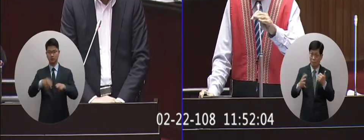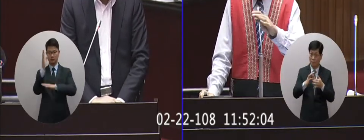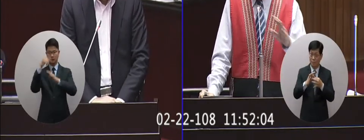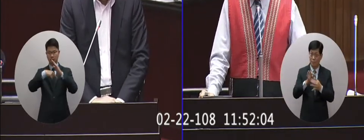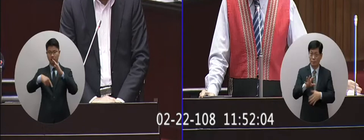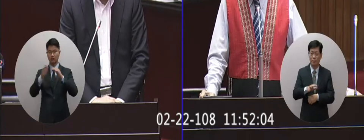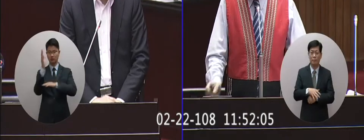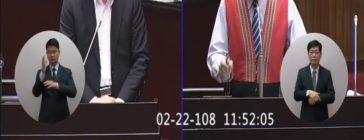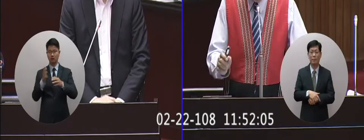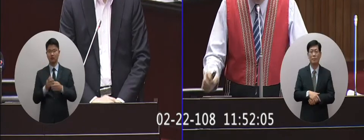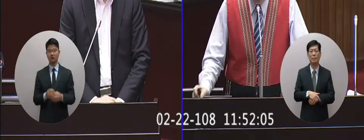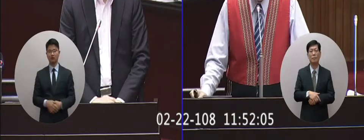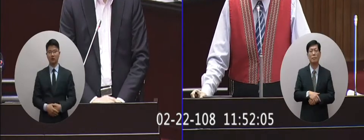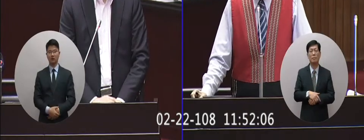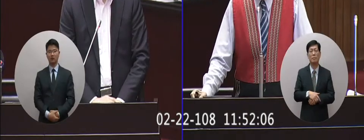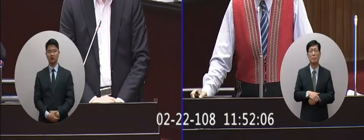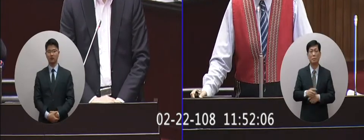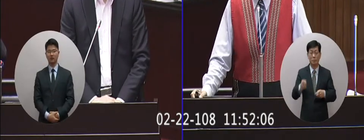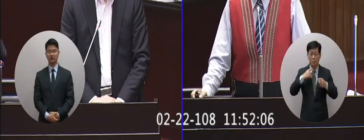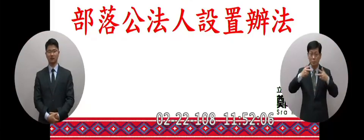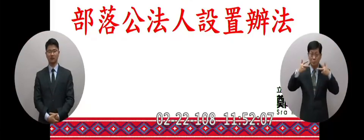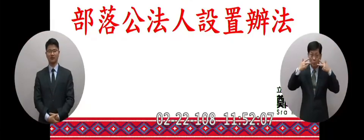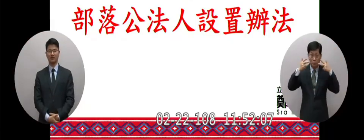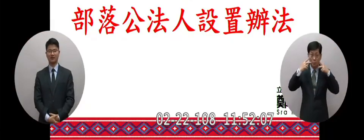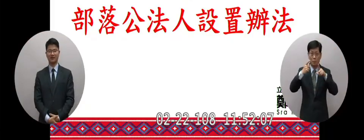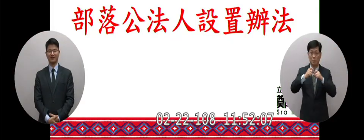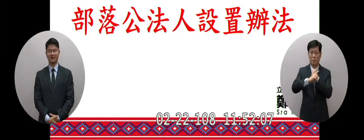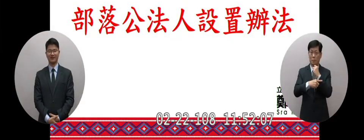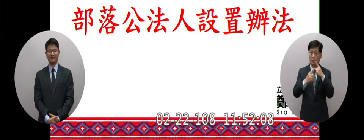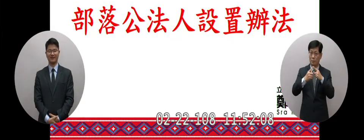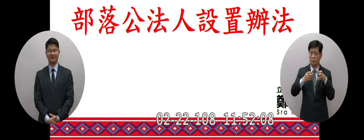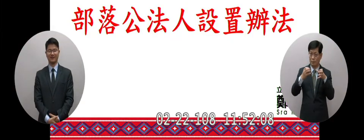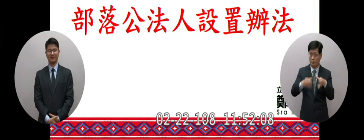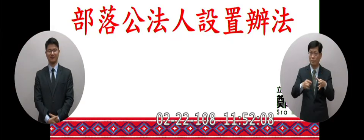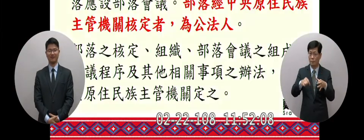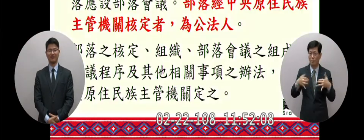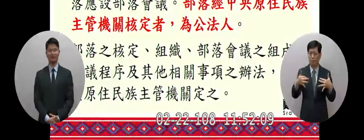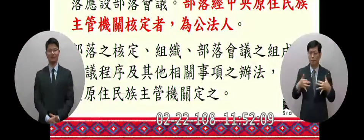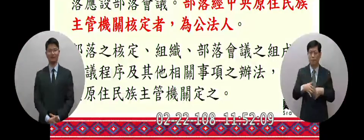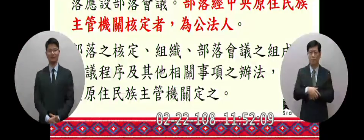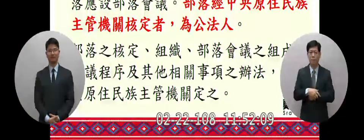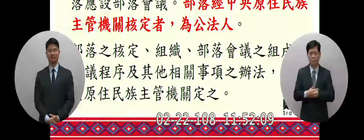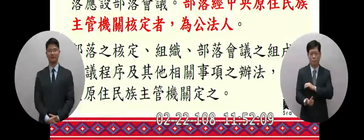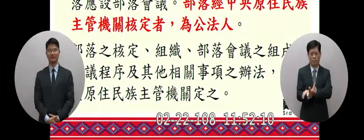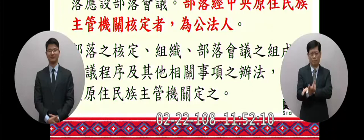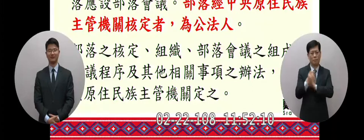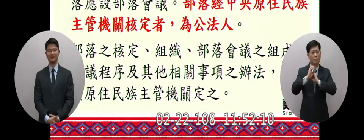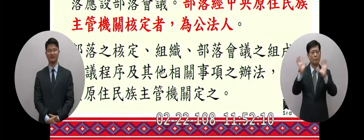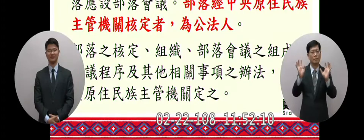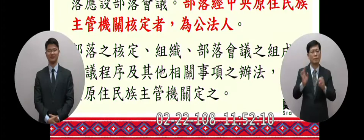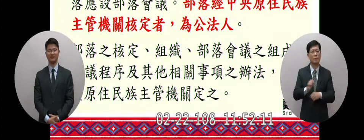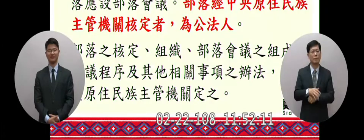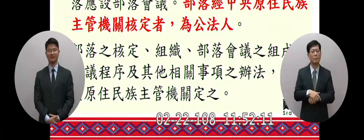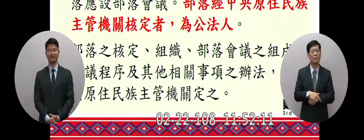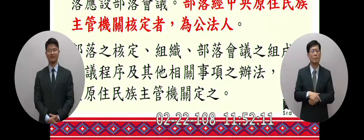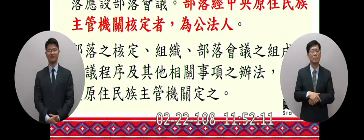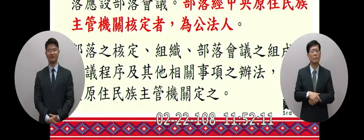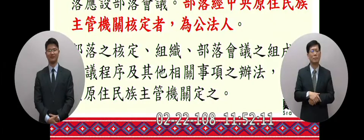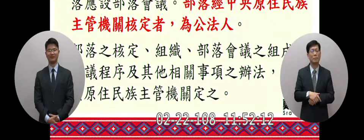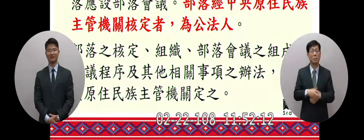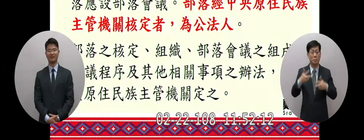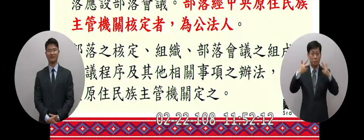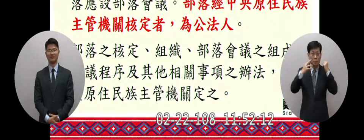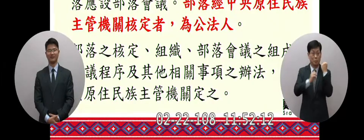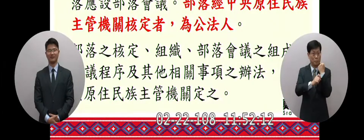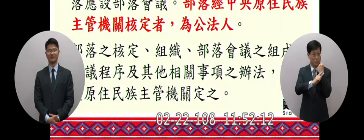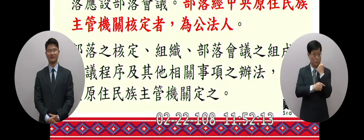哈。好，部落公法人的设置。啊，设置办法应该尽速发布。原住